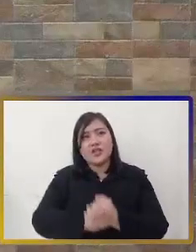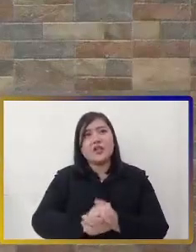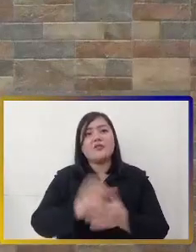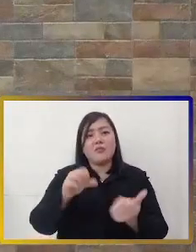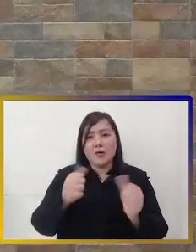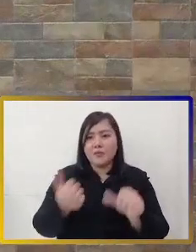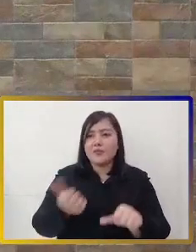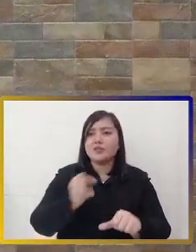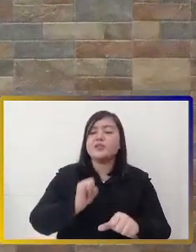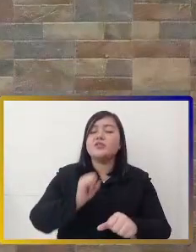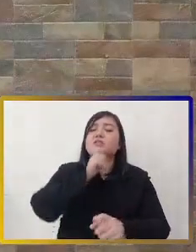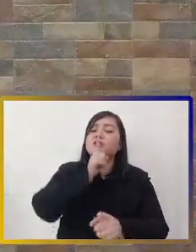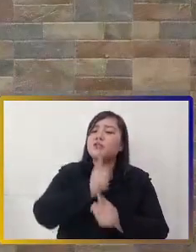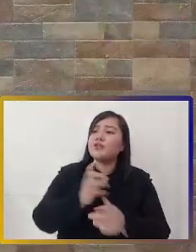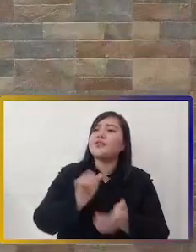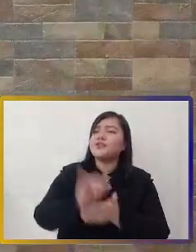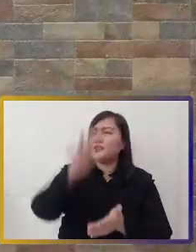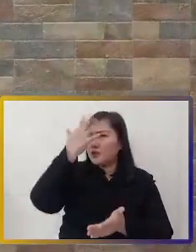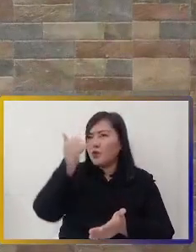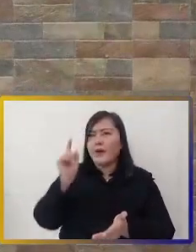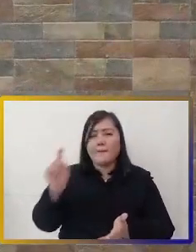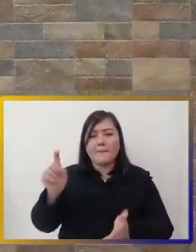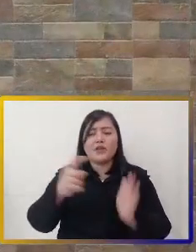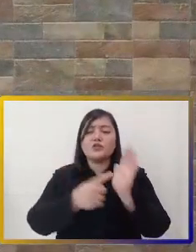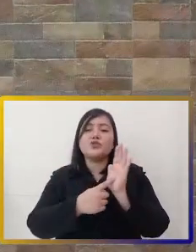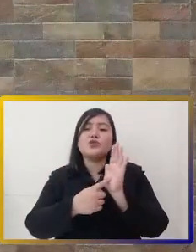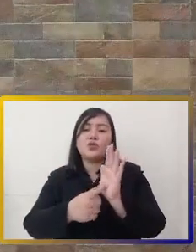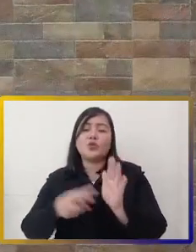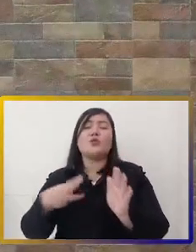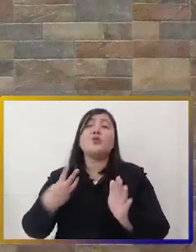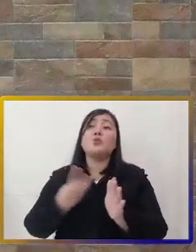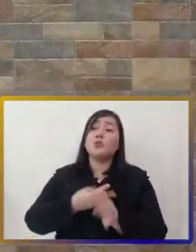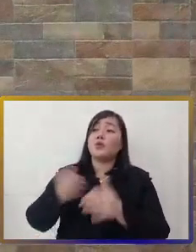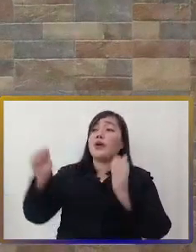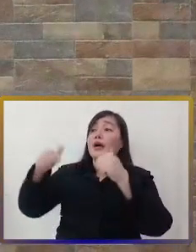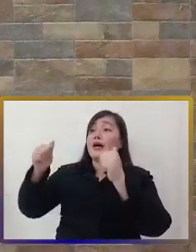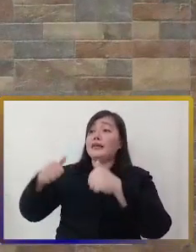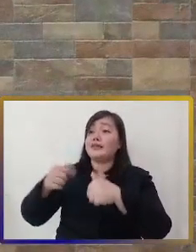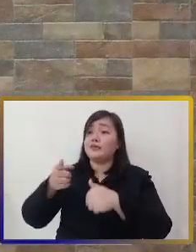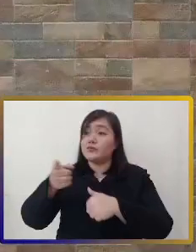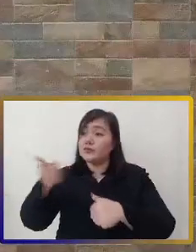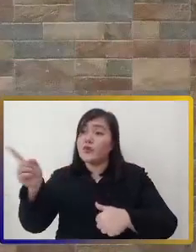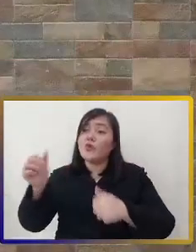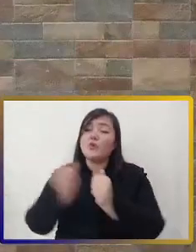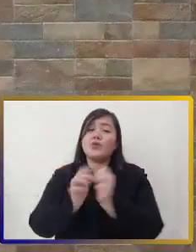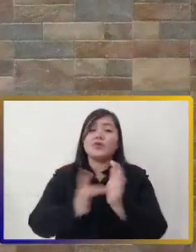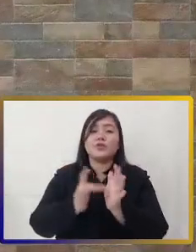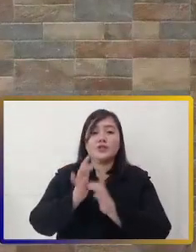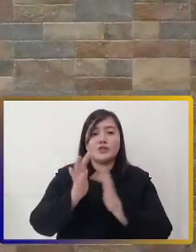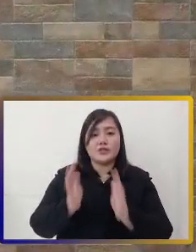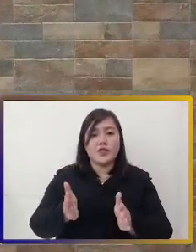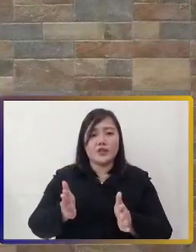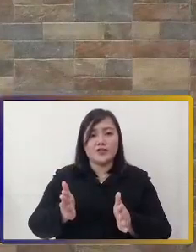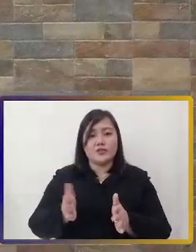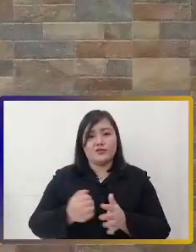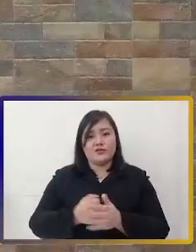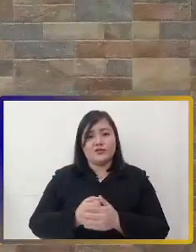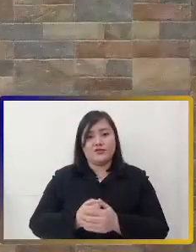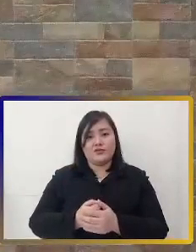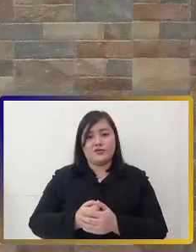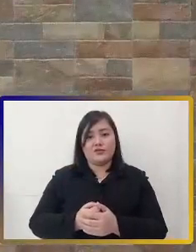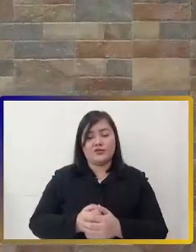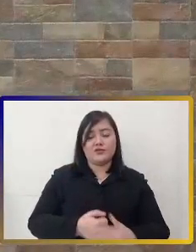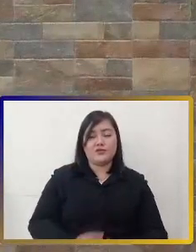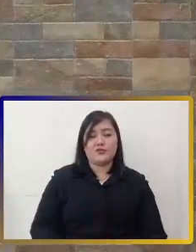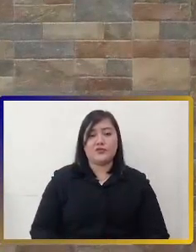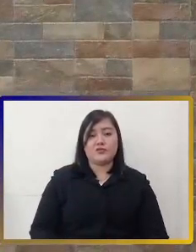nating magpakita na pabor na tayo sa kanila para makuha rin natin sila. Ilagay niyo po sa panahon natin ngayon. Tingnan niyo po sa panahon